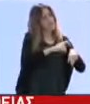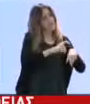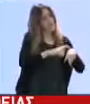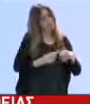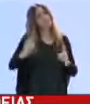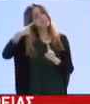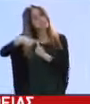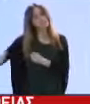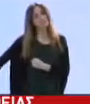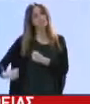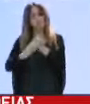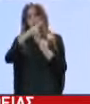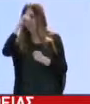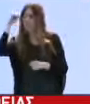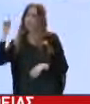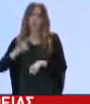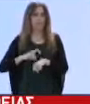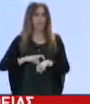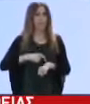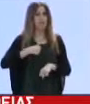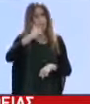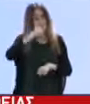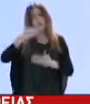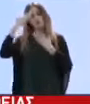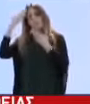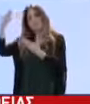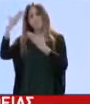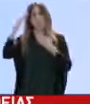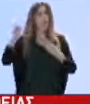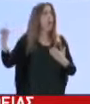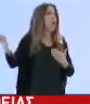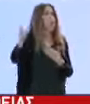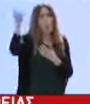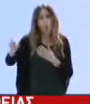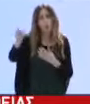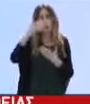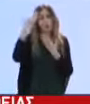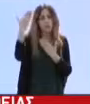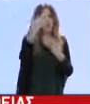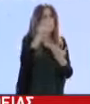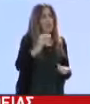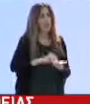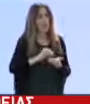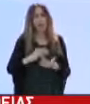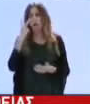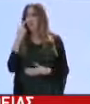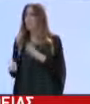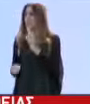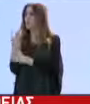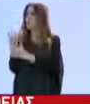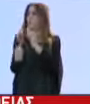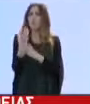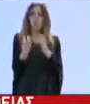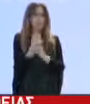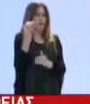λύπες. Τους τιμώ, την καθεμία και τον καθένα ξεχωριστά, αλλά βλέπω και πολλούς νέους φίλους, ανθρώπους